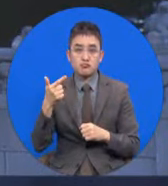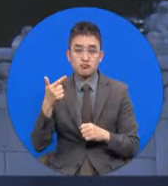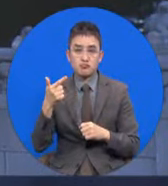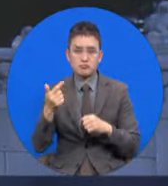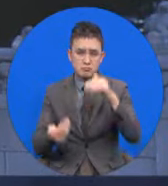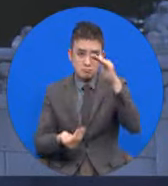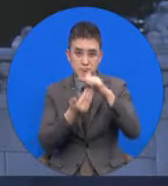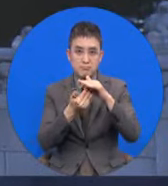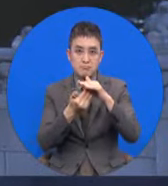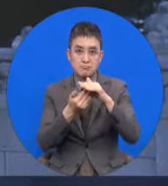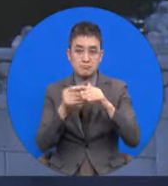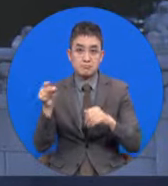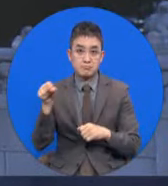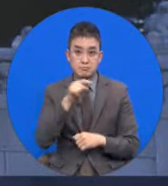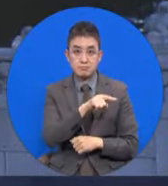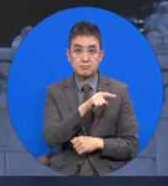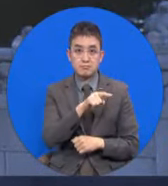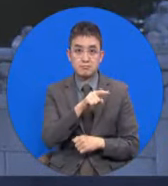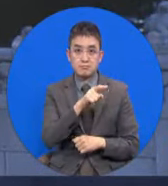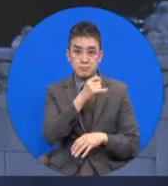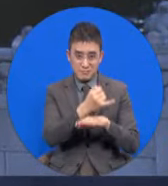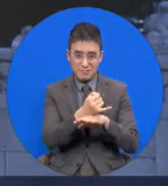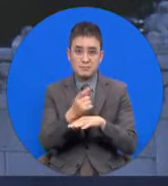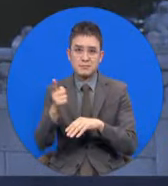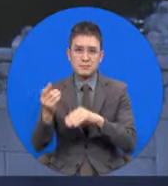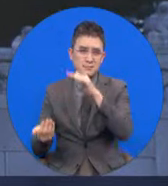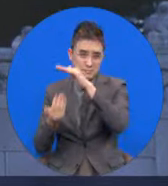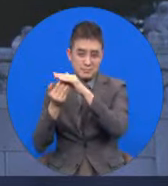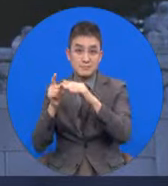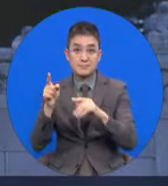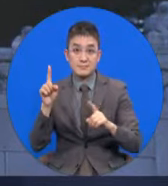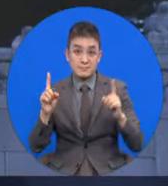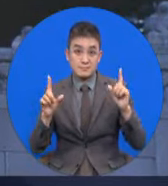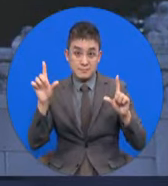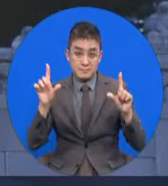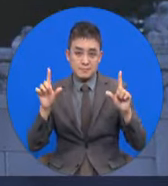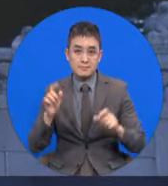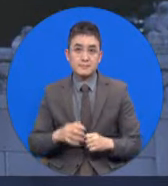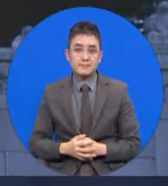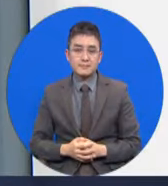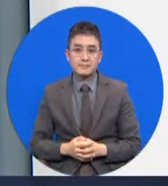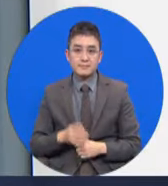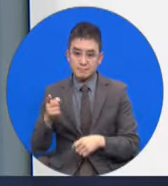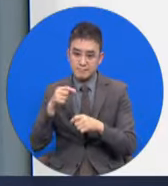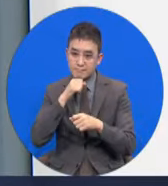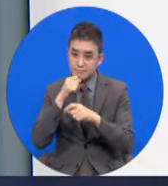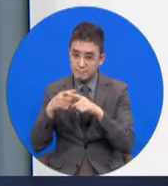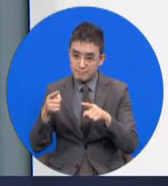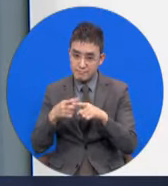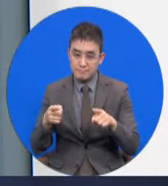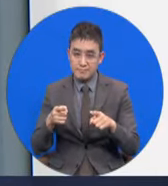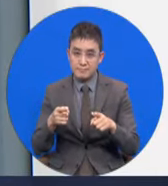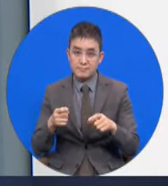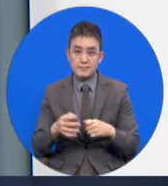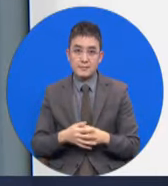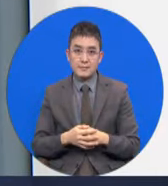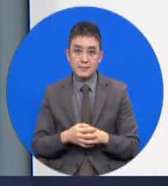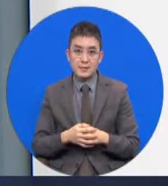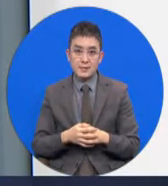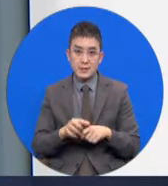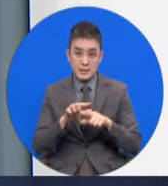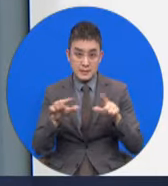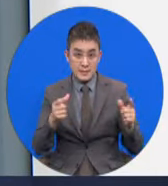투표율을 극단적으로 지금 보이고 있어요. 그러니까 이제 그건 뭐 이제 이 분석은 약간 일반화시킨